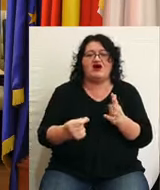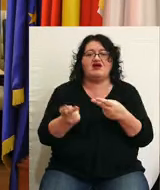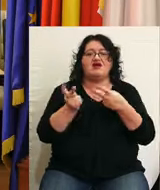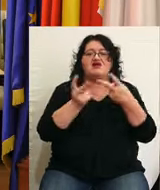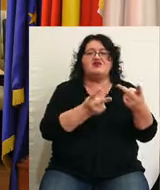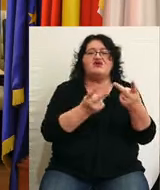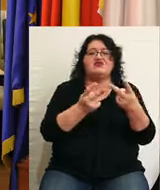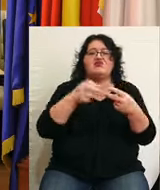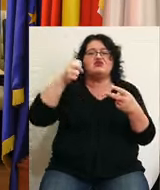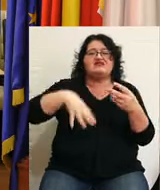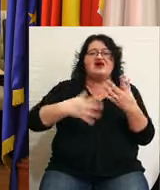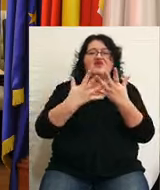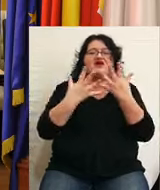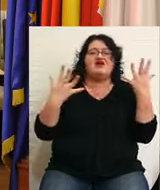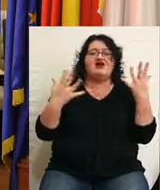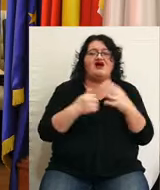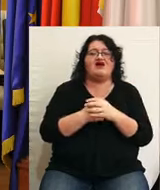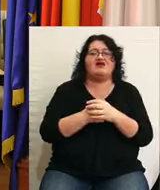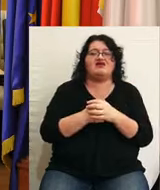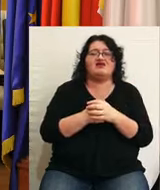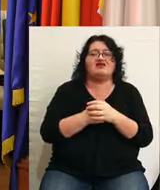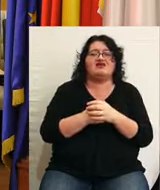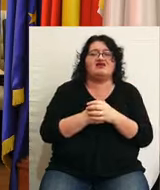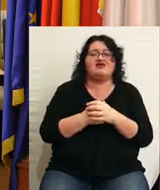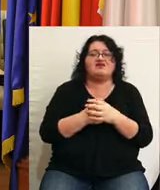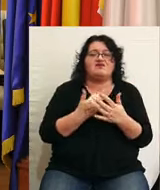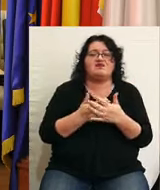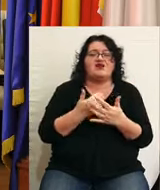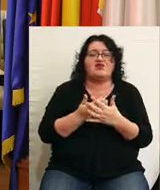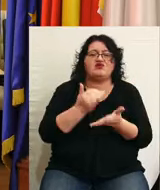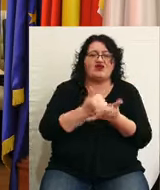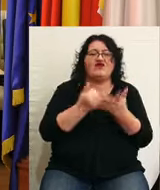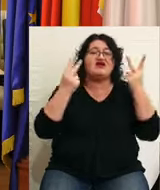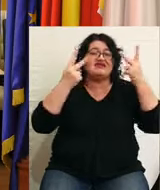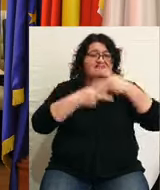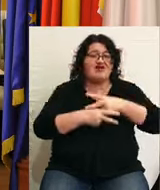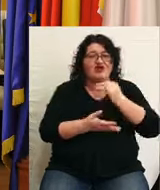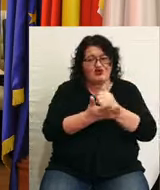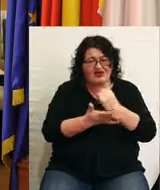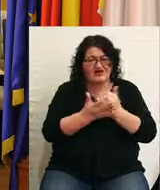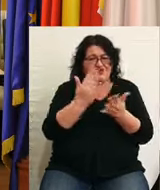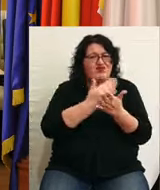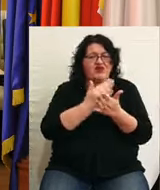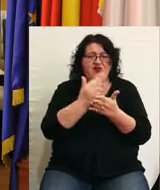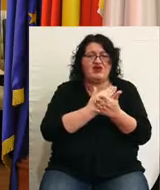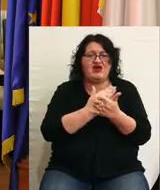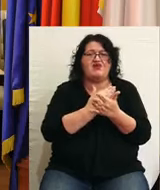semnal clar în piață că înțelegem ca